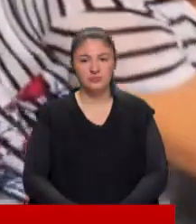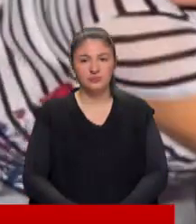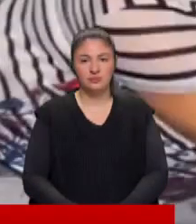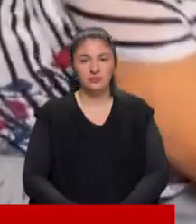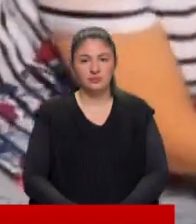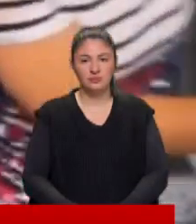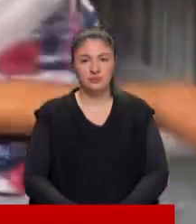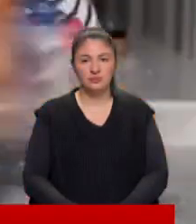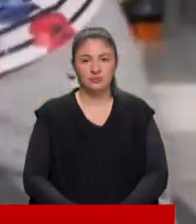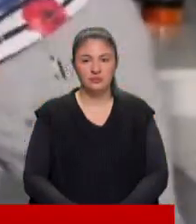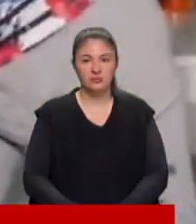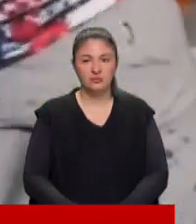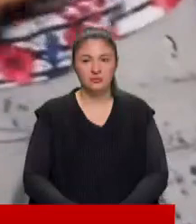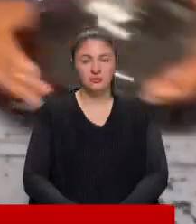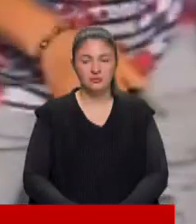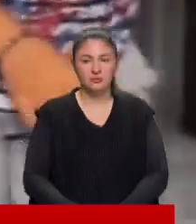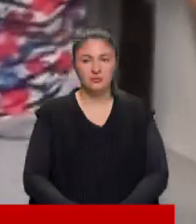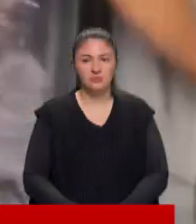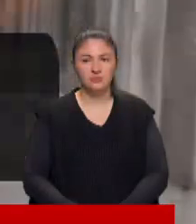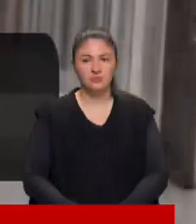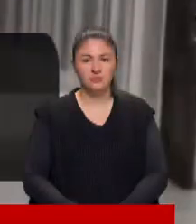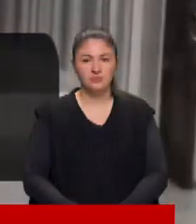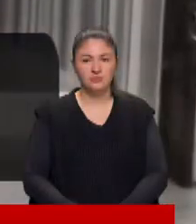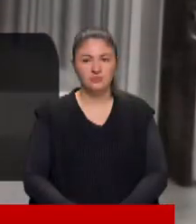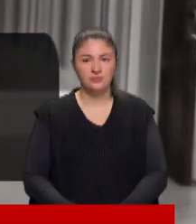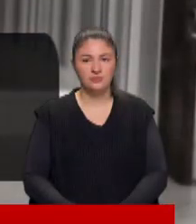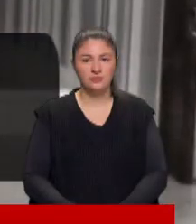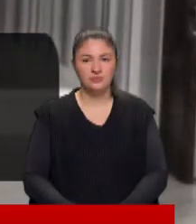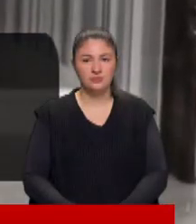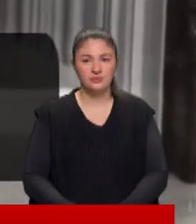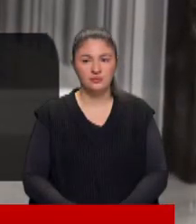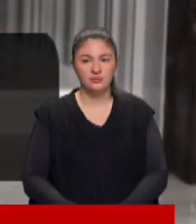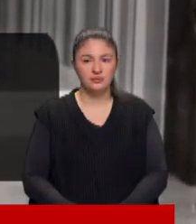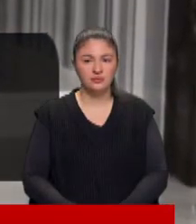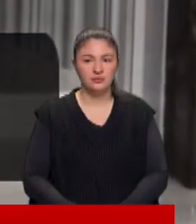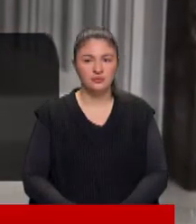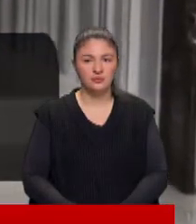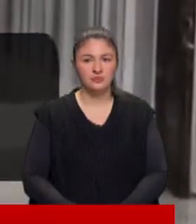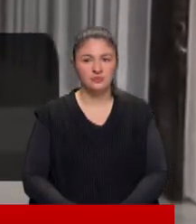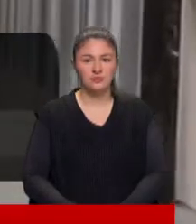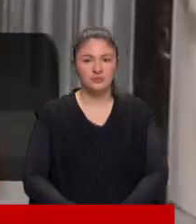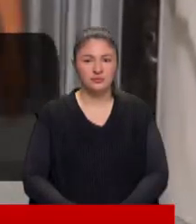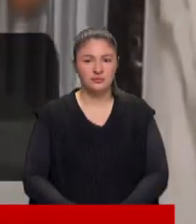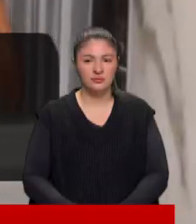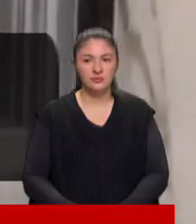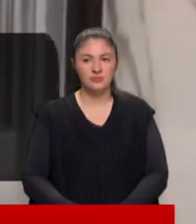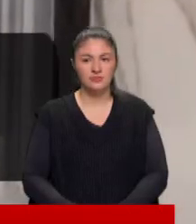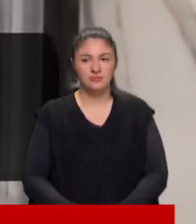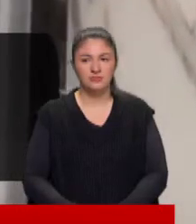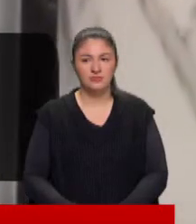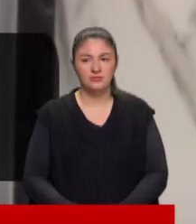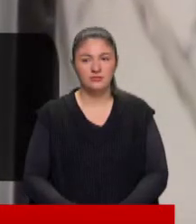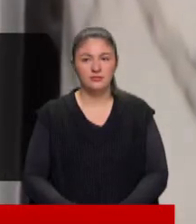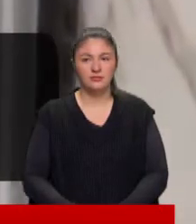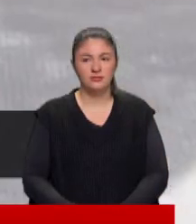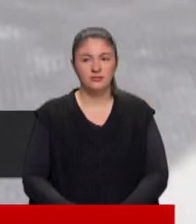Nasıl? Ya Şule ya! Ya Şule ya! Güzel mi? Enerji. Teşekkürler. Böyle bir patron var mı neyse. Bak